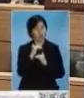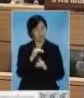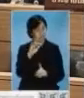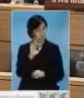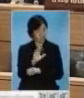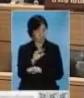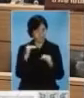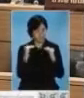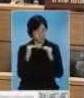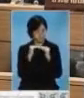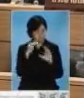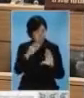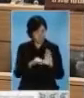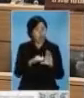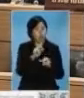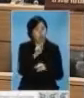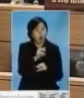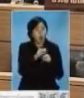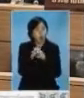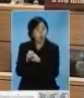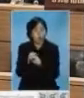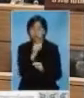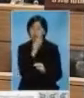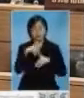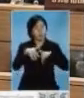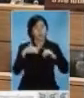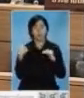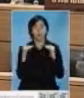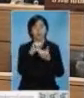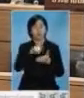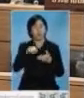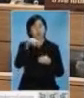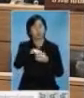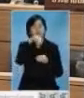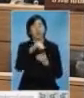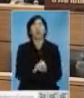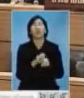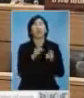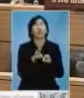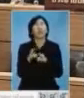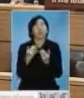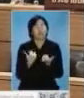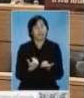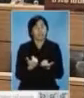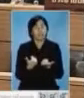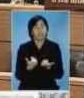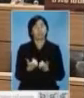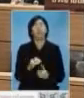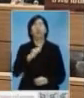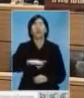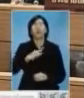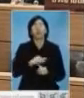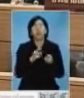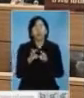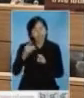เมื่อก็มีสิทธิ์สมัครประชาชนเลือกเข้ามาเพราะฉะนั้นเราจึงเห็นว่าวิธีการที่ใช้อยู่ในปัจจุบันนี้ก็เป็นการ